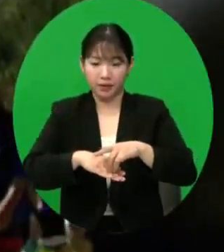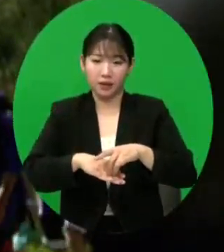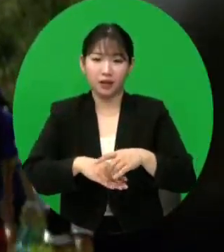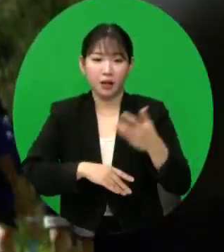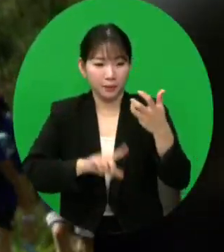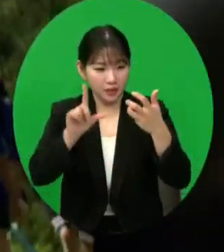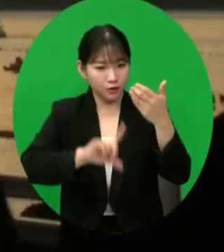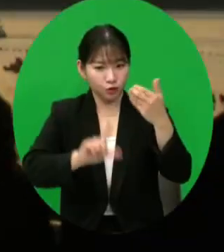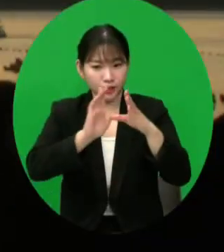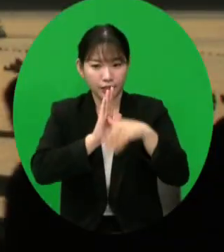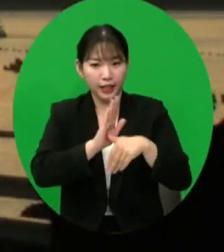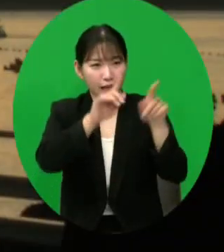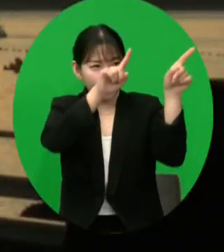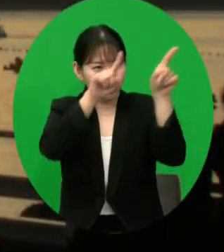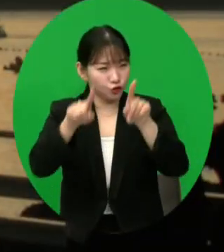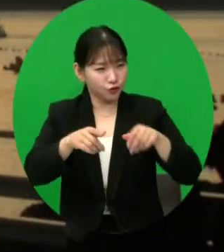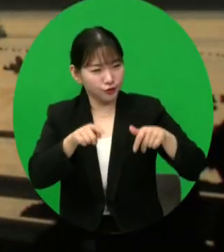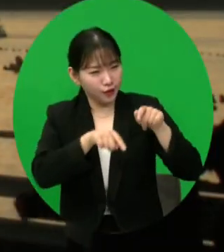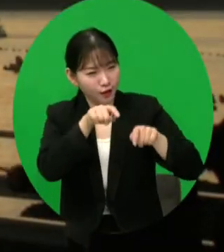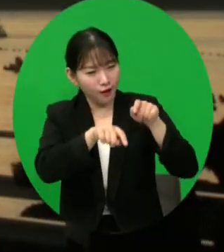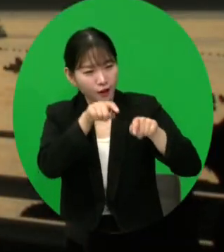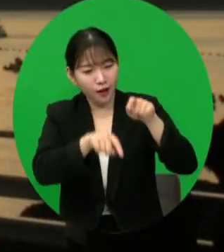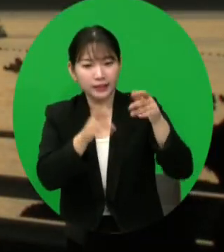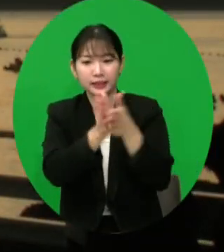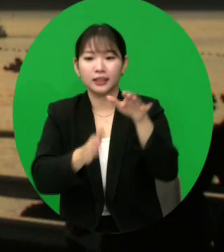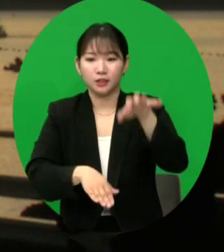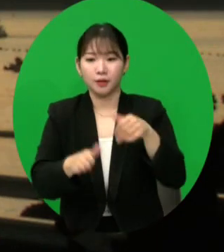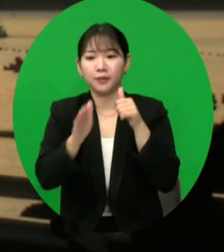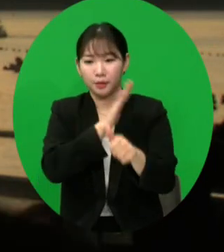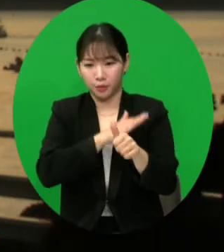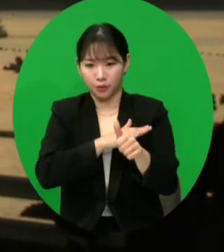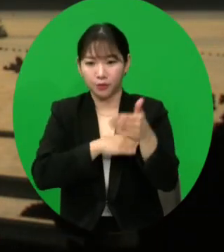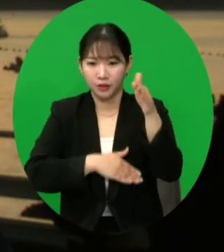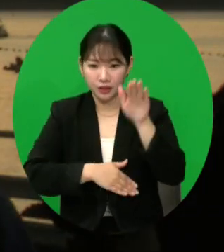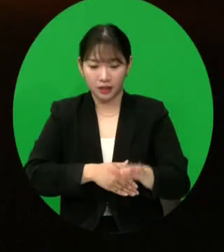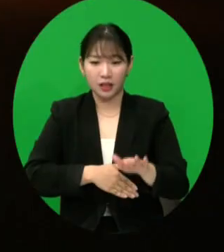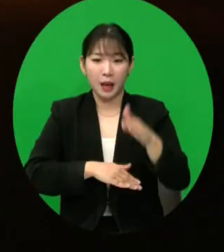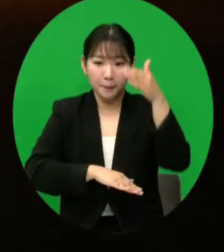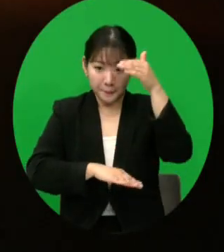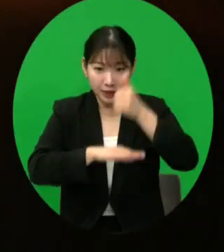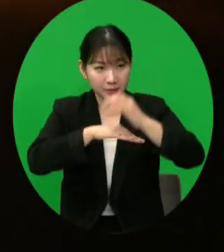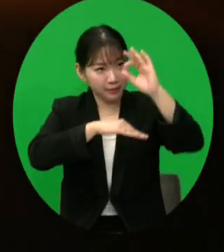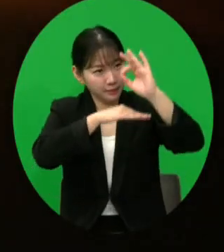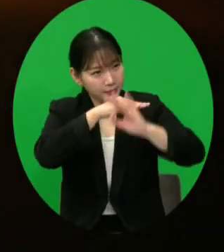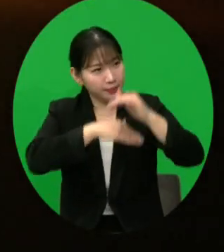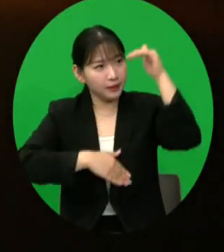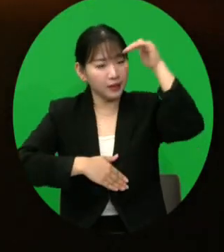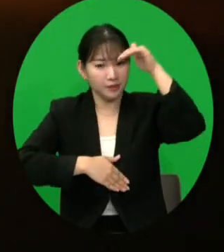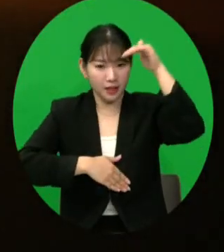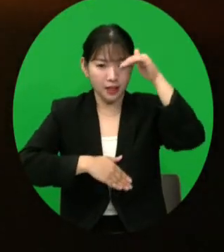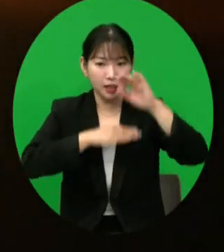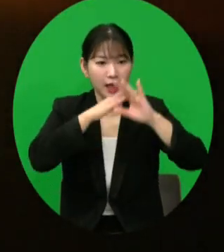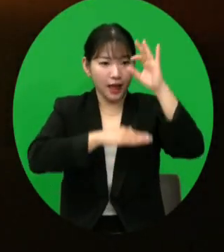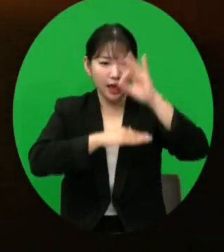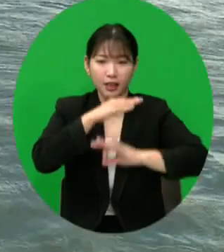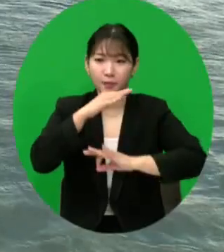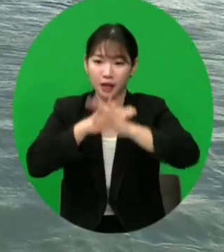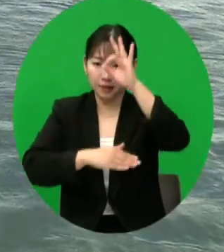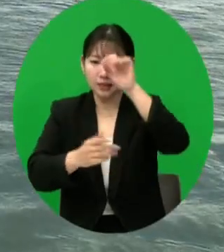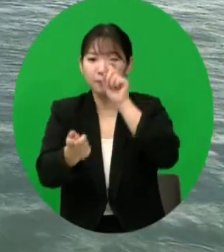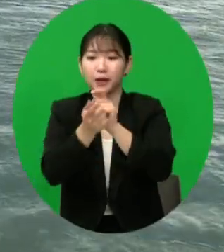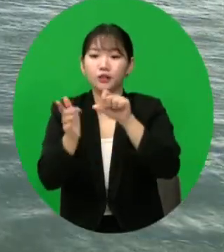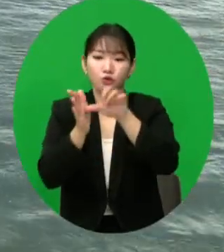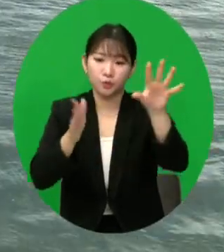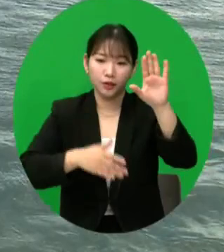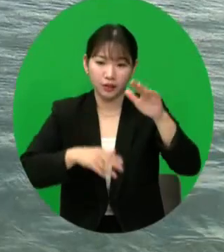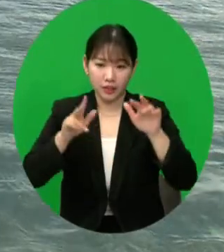출발점으로 상징됐습니다. 2000년대 들어 한반도의 마지막 일몰을 감상하는 해넘이 해맞이 명소로 자리 잡았고